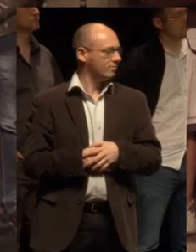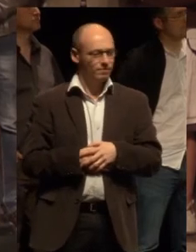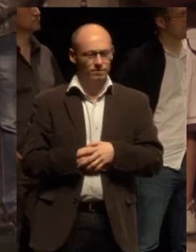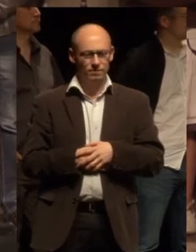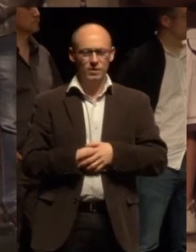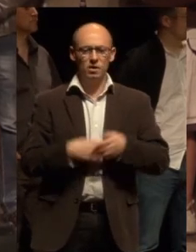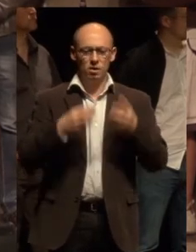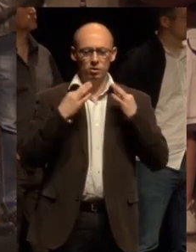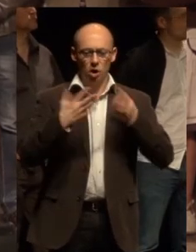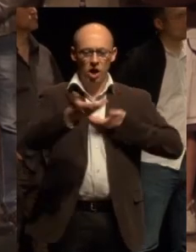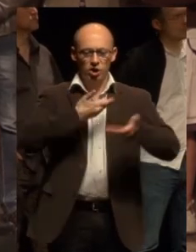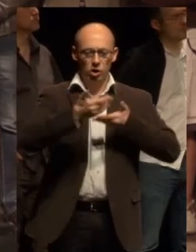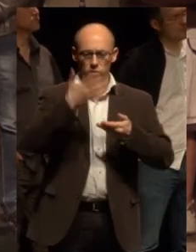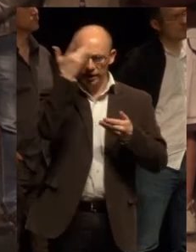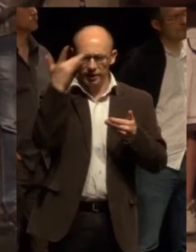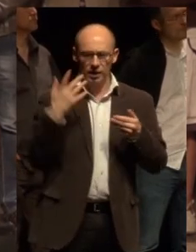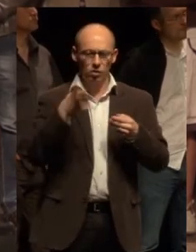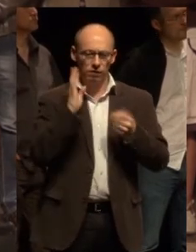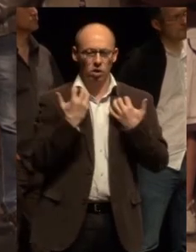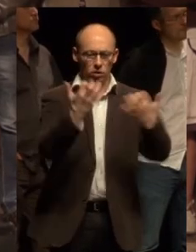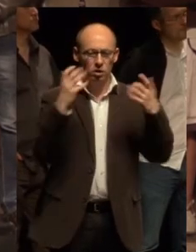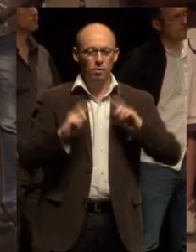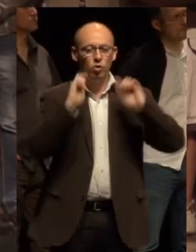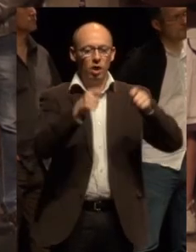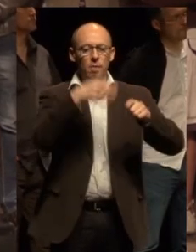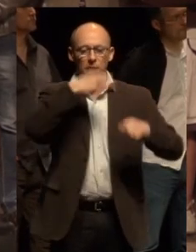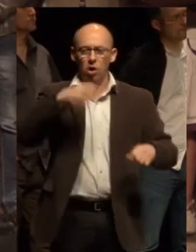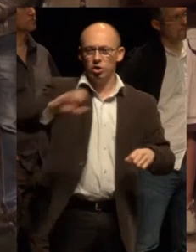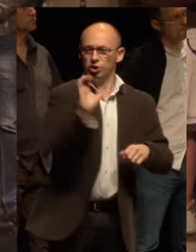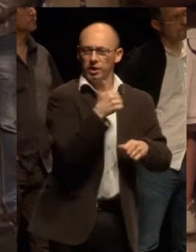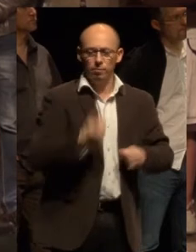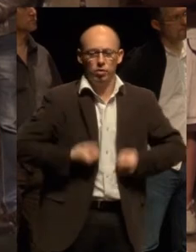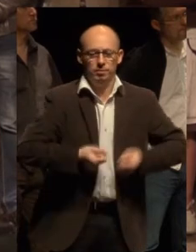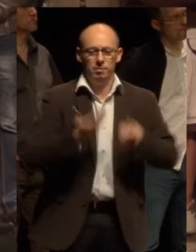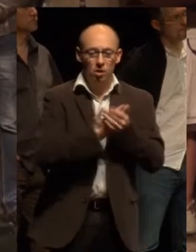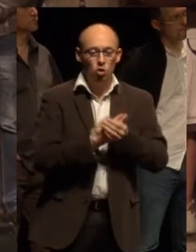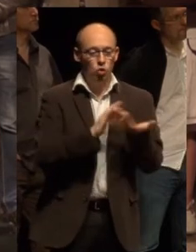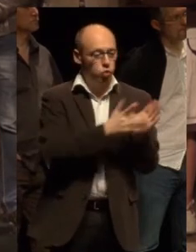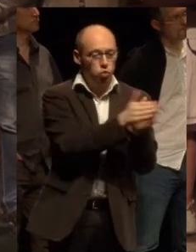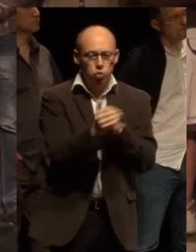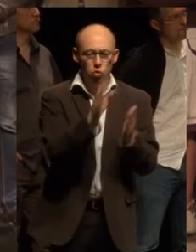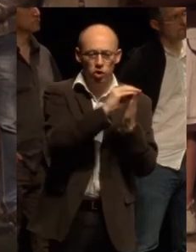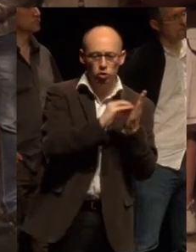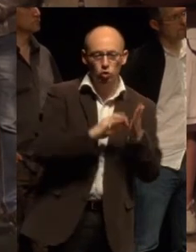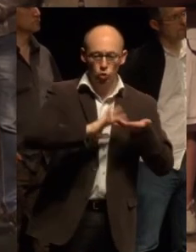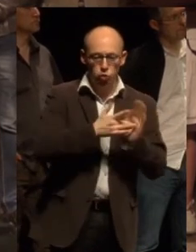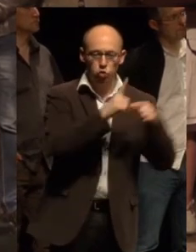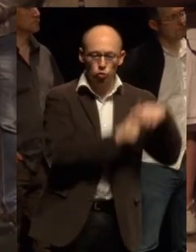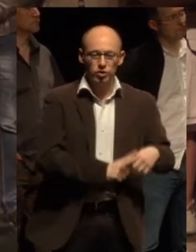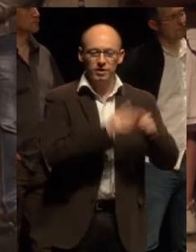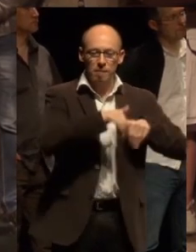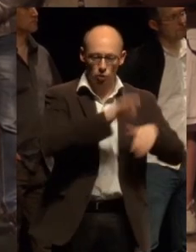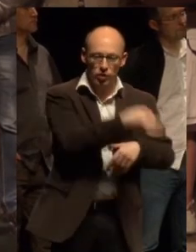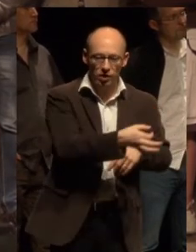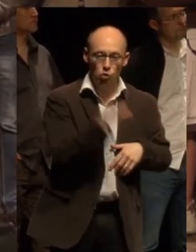Ce temps d'échange entre nous sera l'occasion de vous donner la parole pour faire le tour de tout ce qui marche. Il y a beaucoup de choses qui marchent. On